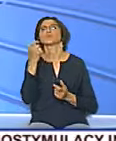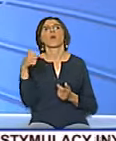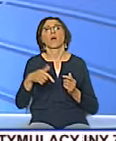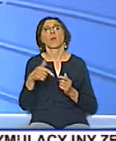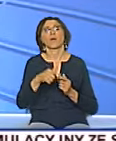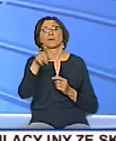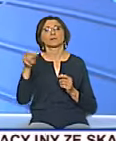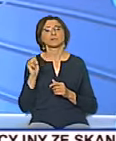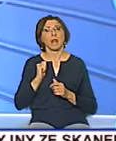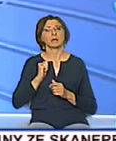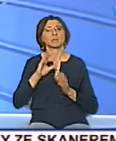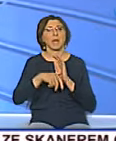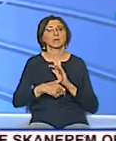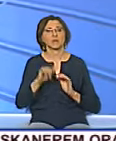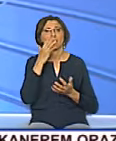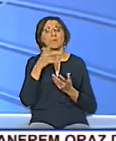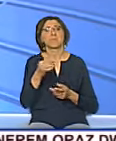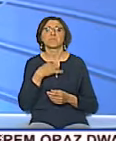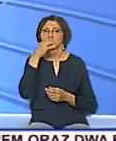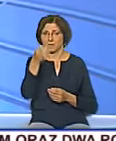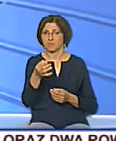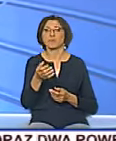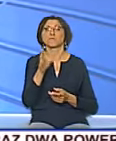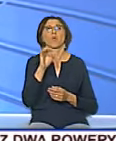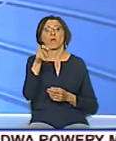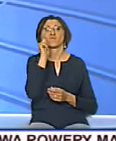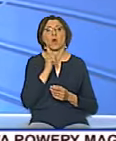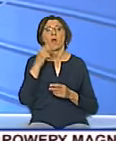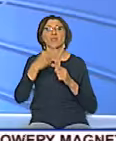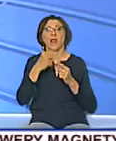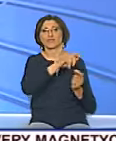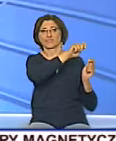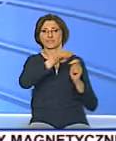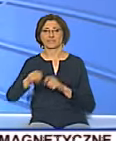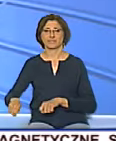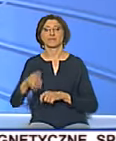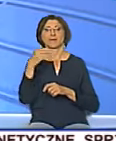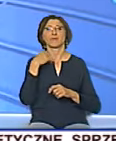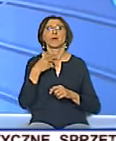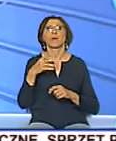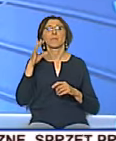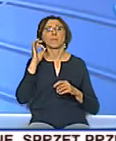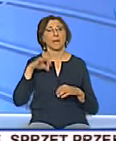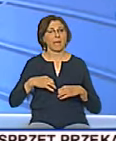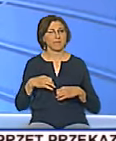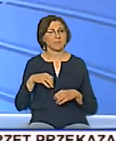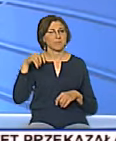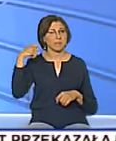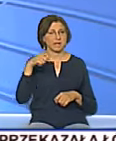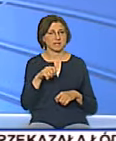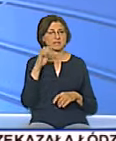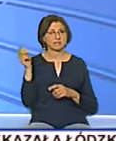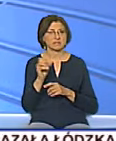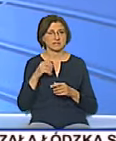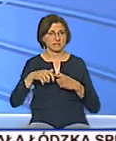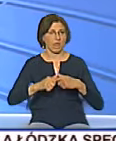należy do obowiązków strażników miejskich pytamy o to Nie bez powodu wczoraj do naszej telewizji samochodem straży miejskiej przyjechała prezydent Zgierza